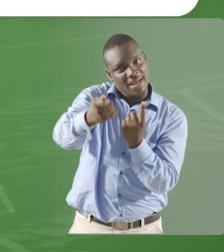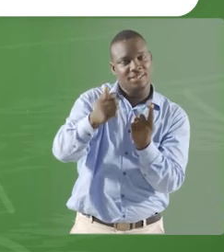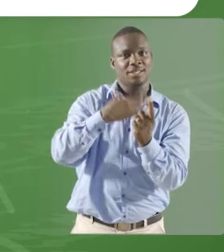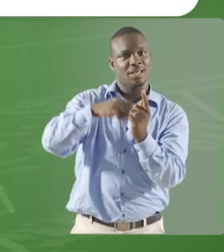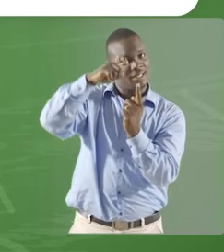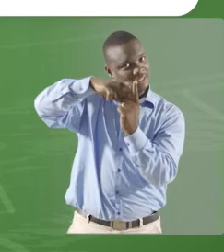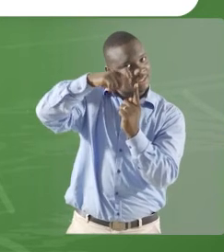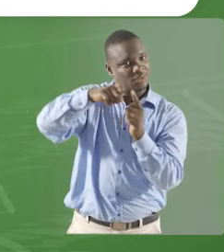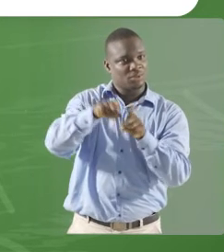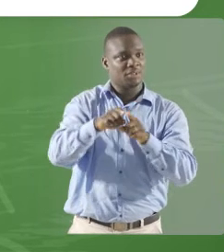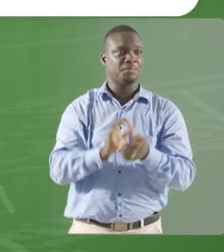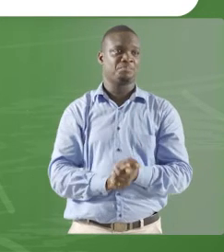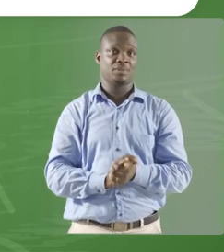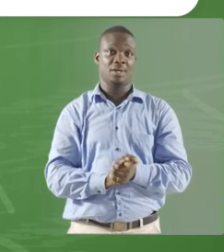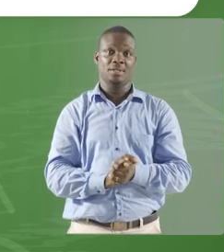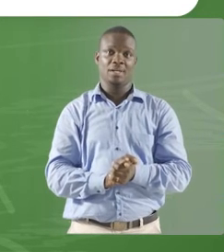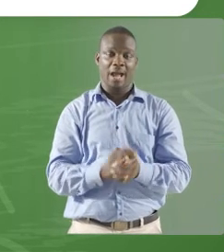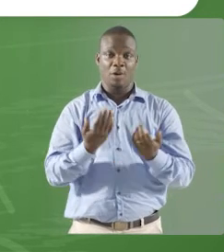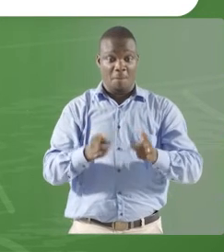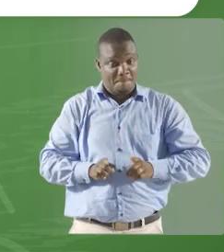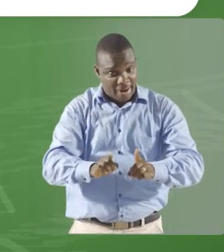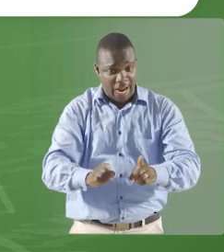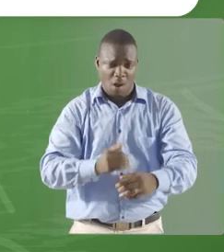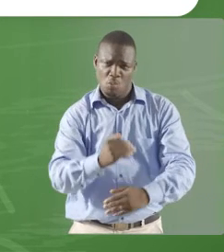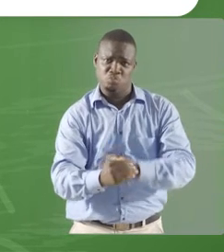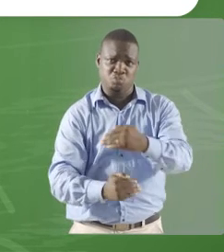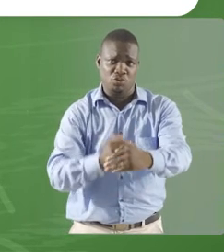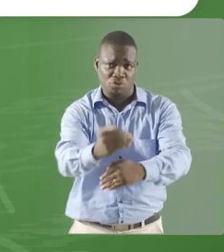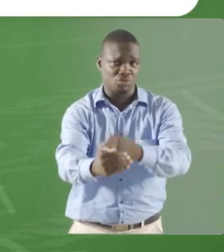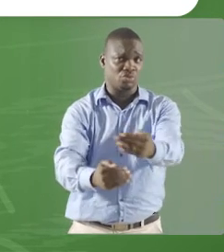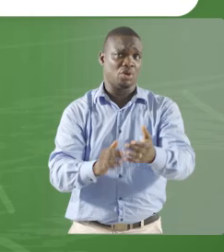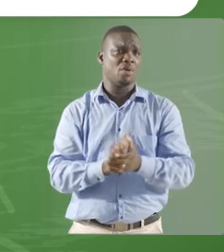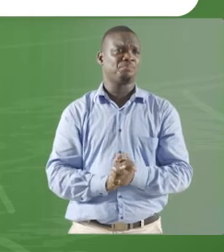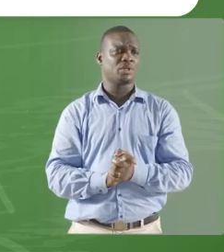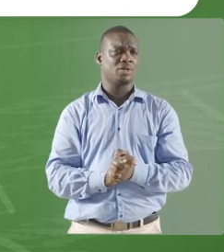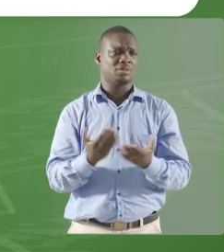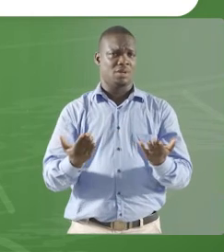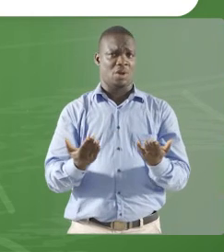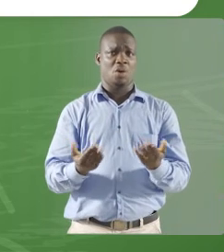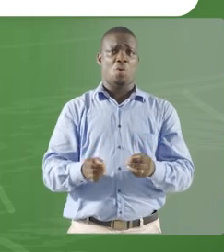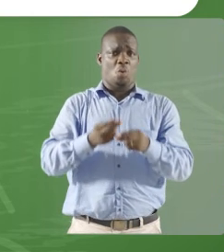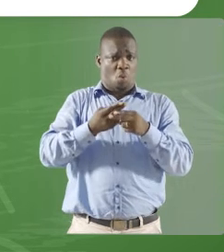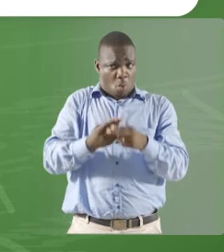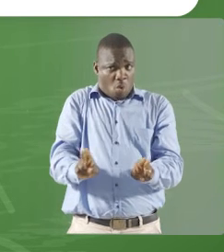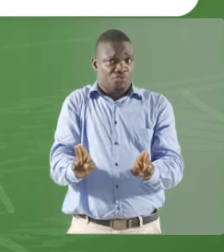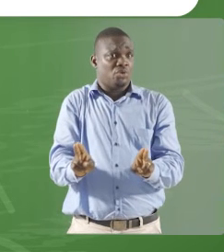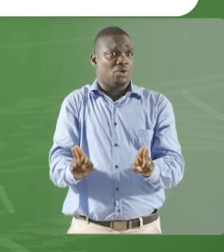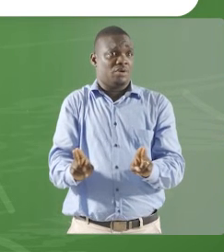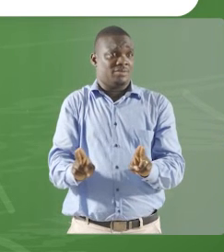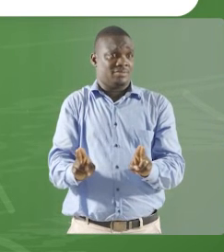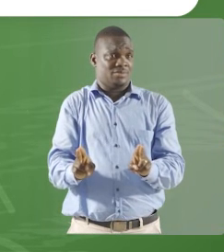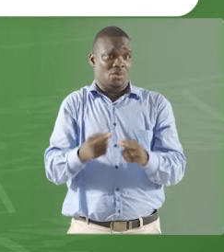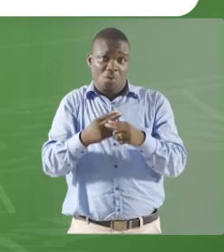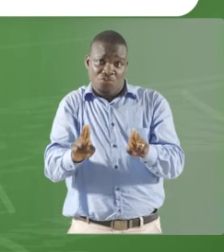riz. Alors, au cours de ce processus, que devient l'ovule fécondé? Alors, au cours du